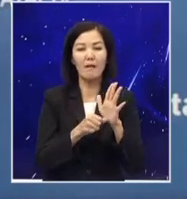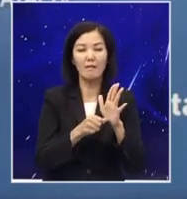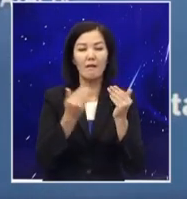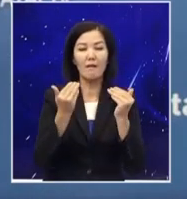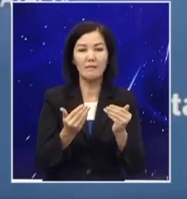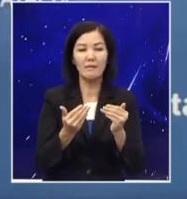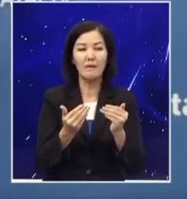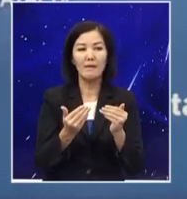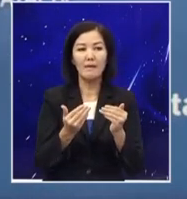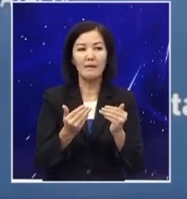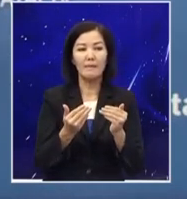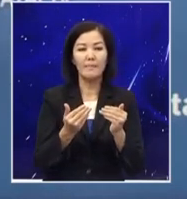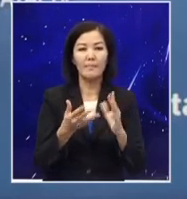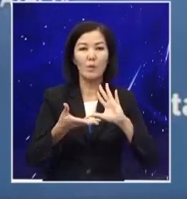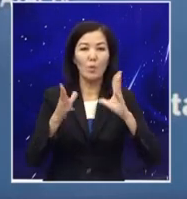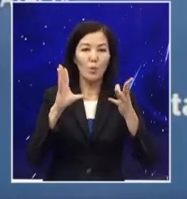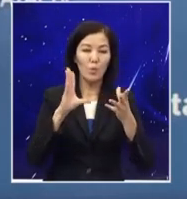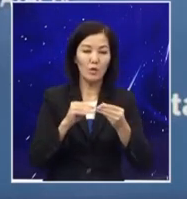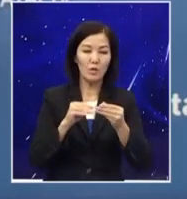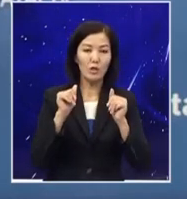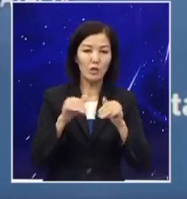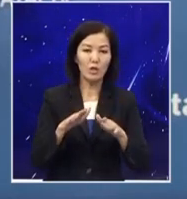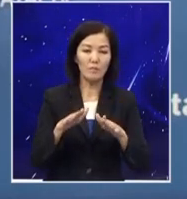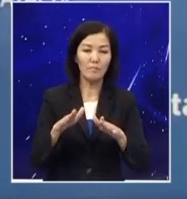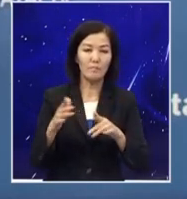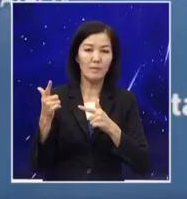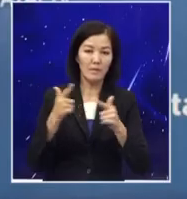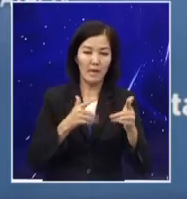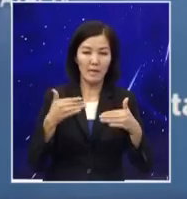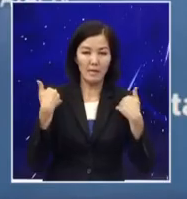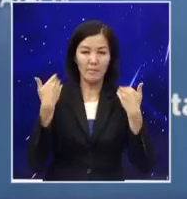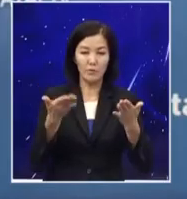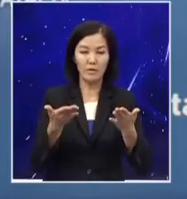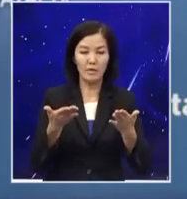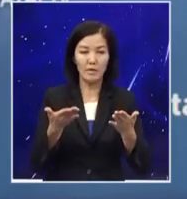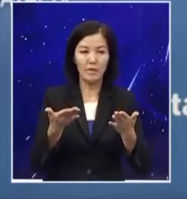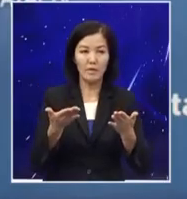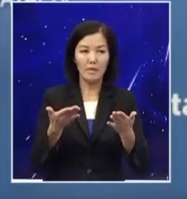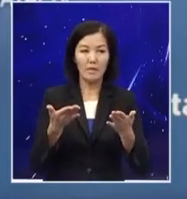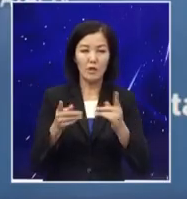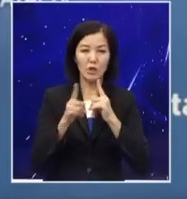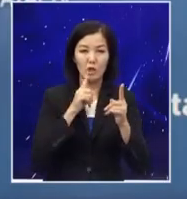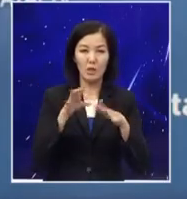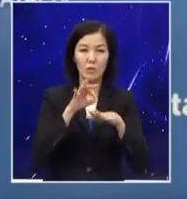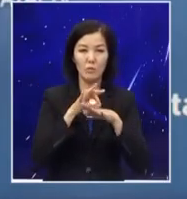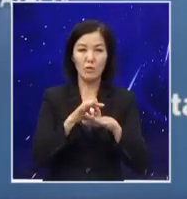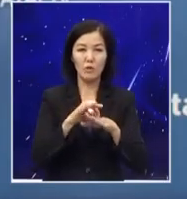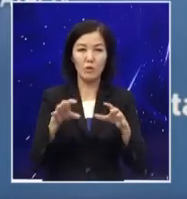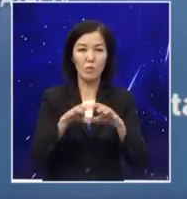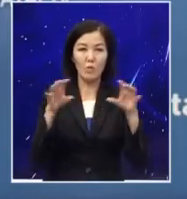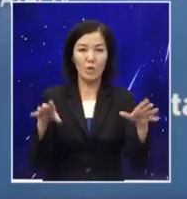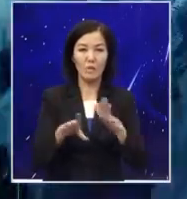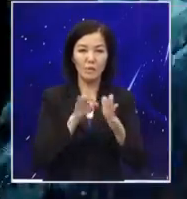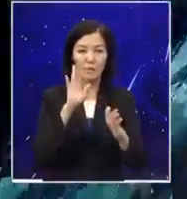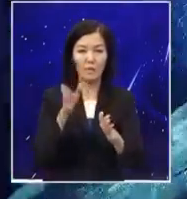қазір енді жиналып, қортынды өткізетті өздерінің отырысын бірінші, соның төрағасын